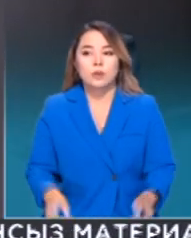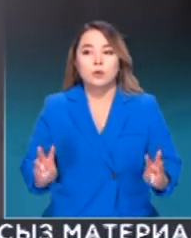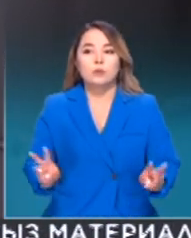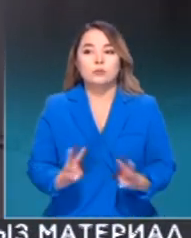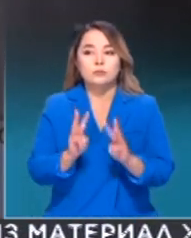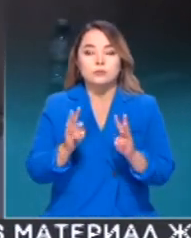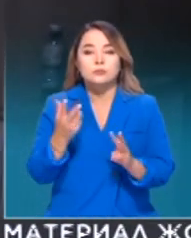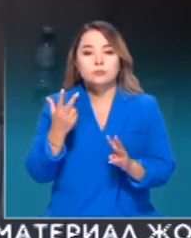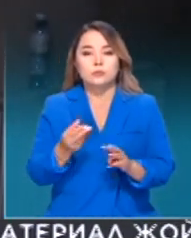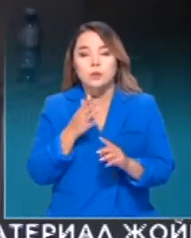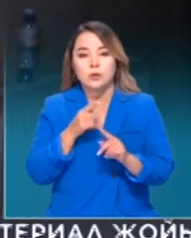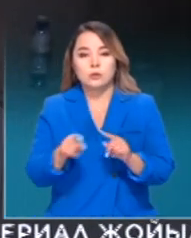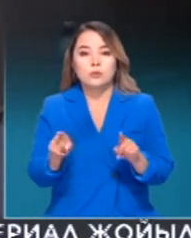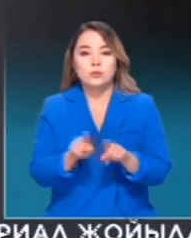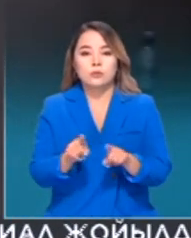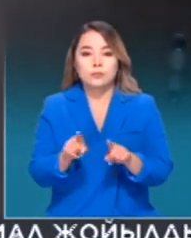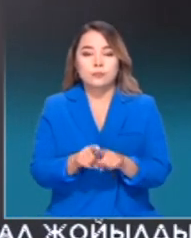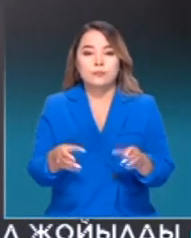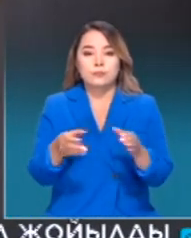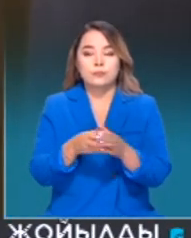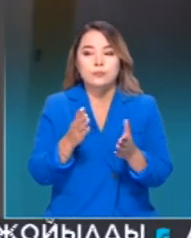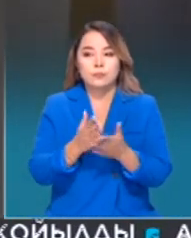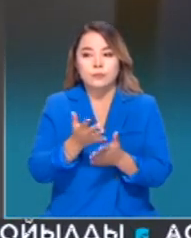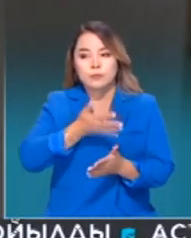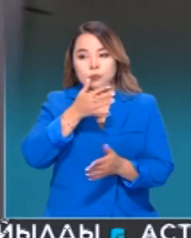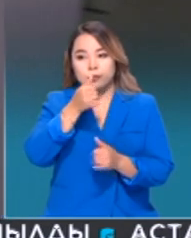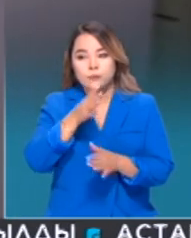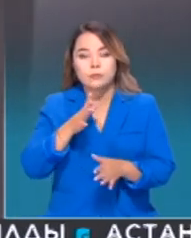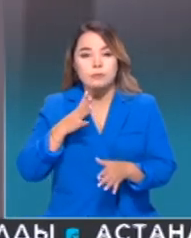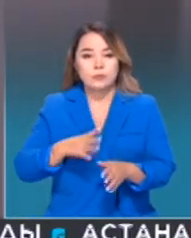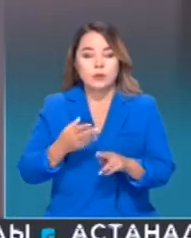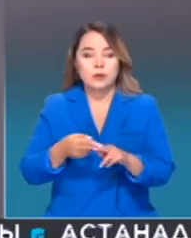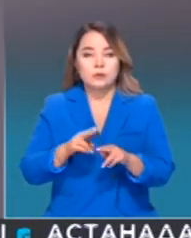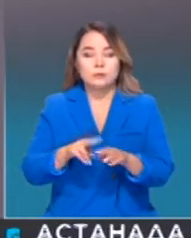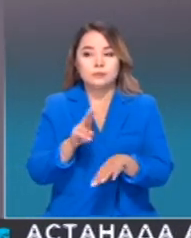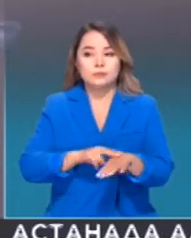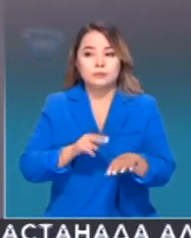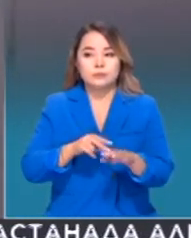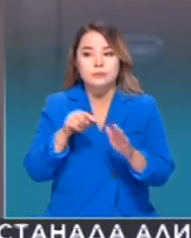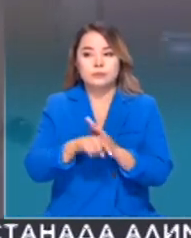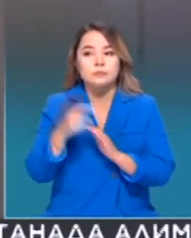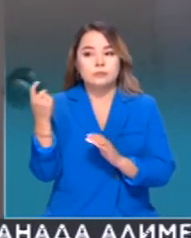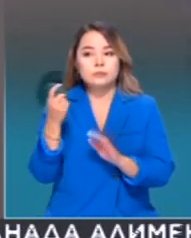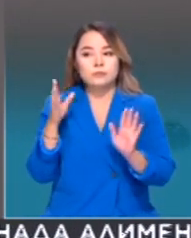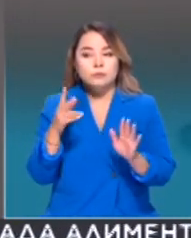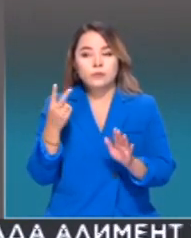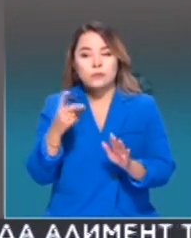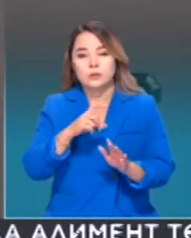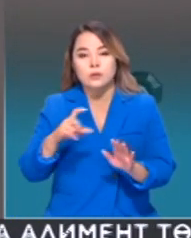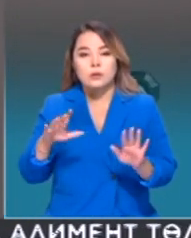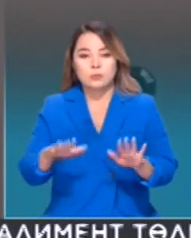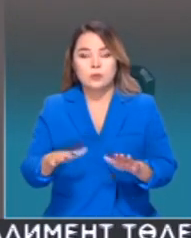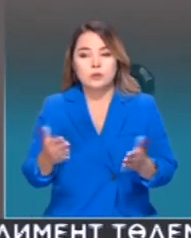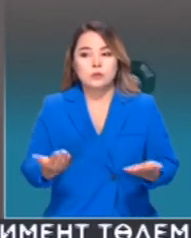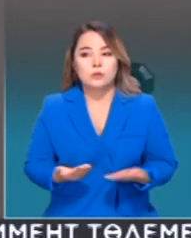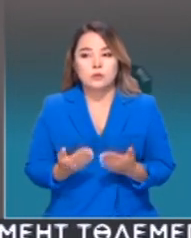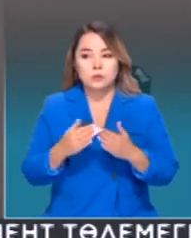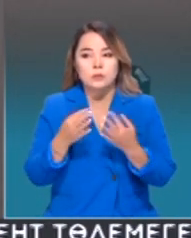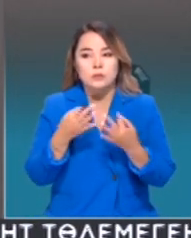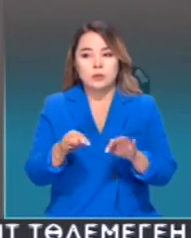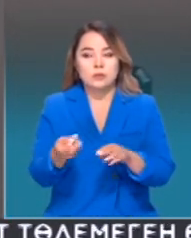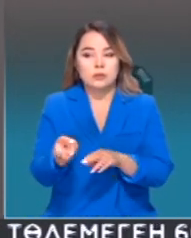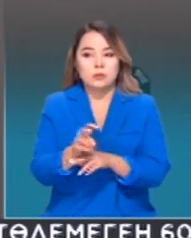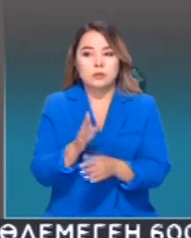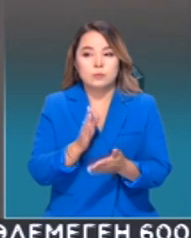Өрттің болғаны 3 күн өтсе де, мына ыстың исіне шыдау қиын. Полиция бізге үй иесімен тек 2-ші қабаттағы пәтерге кіруге